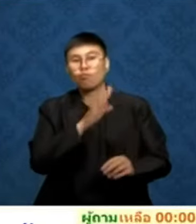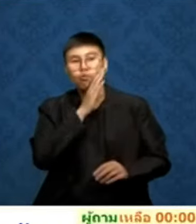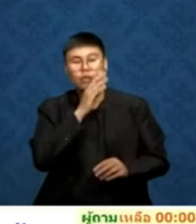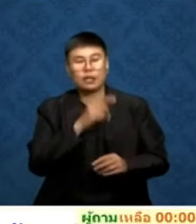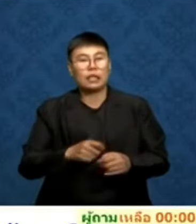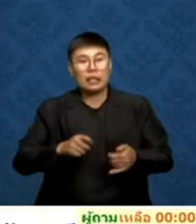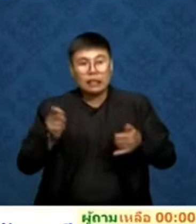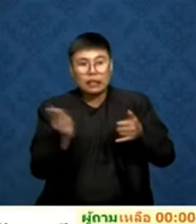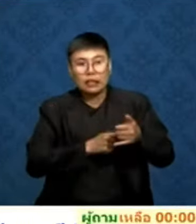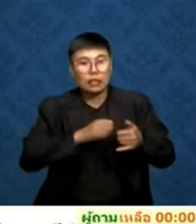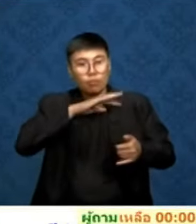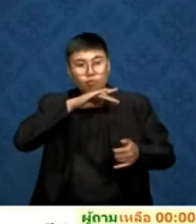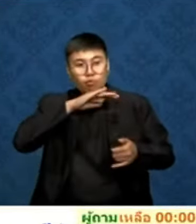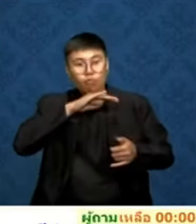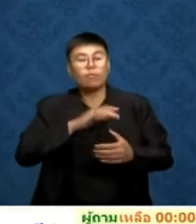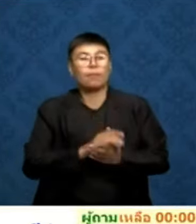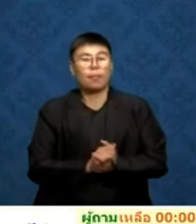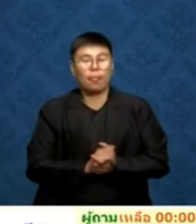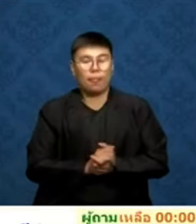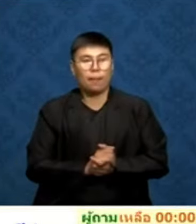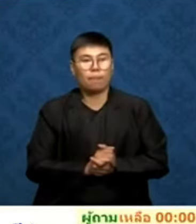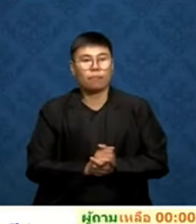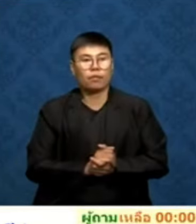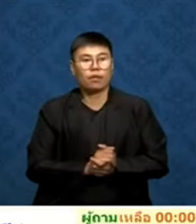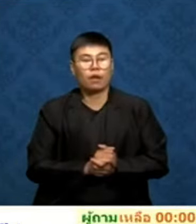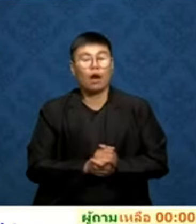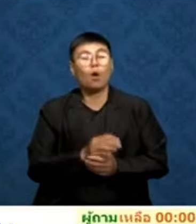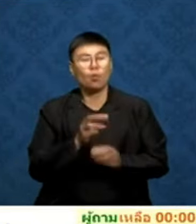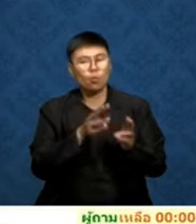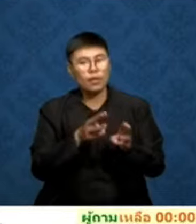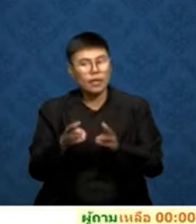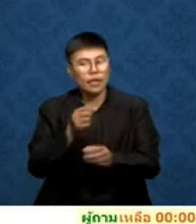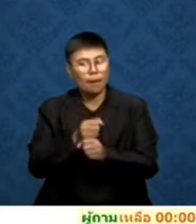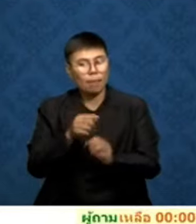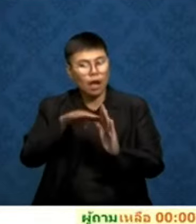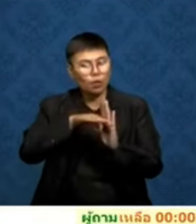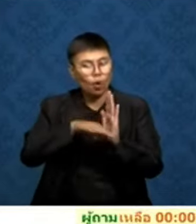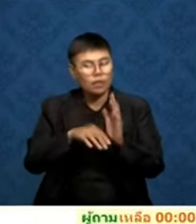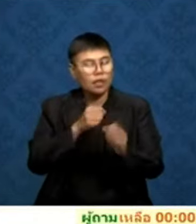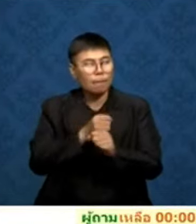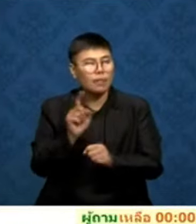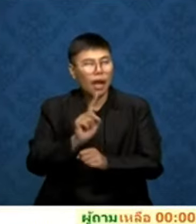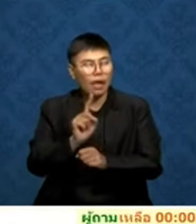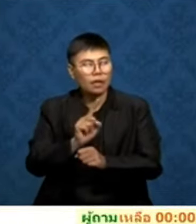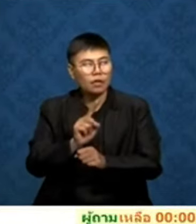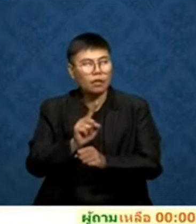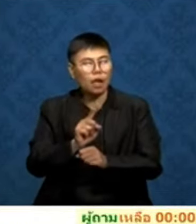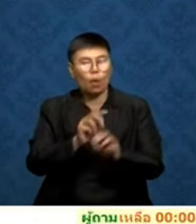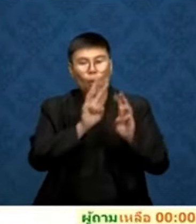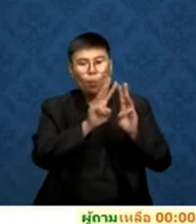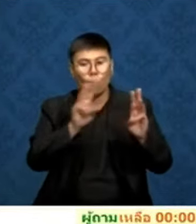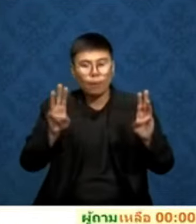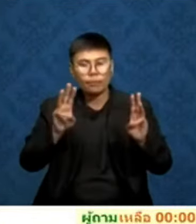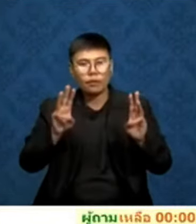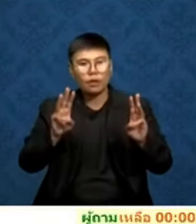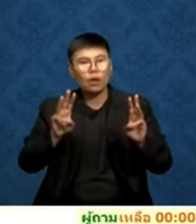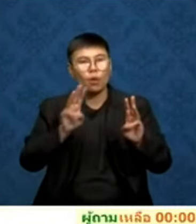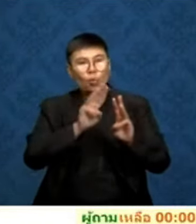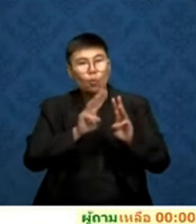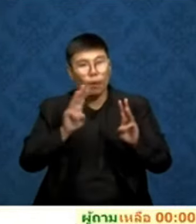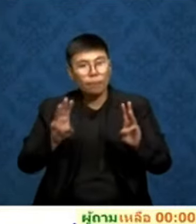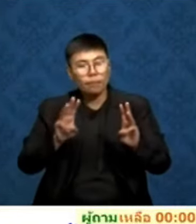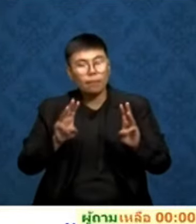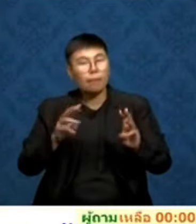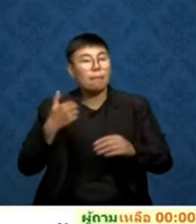แล้วเราก็มาดูว่าเขาทำอย่างไรในเมืองไทยแอปนี้จะไปเวอร์ไวทั่วโลกนะครับเท่าที่เราเช็คดูเนี่ยเขา